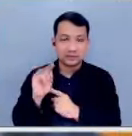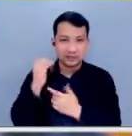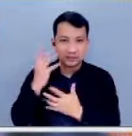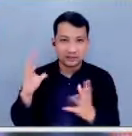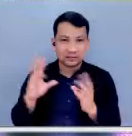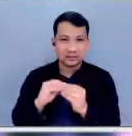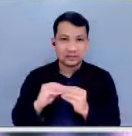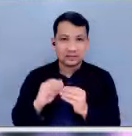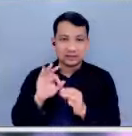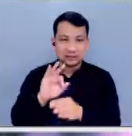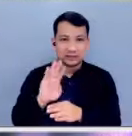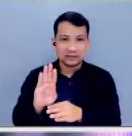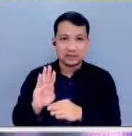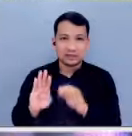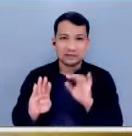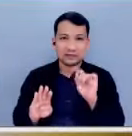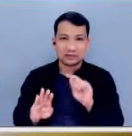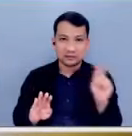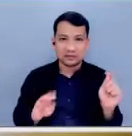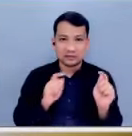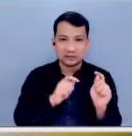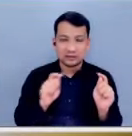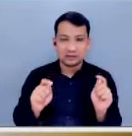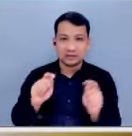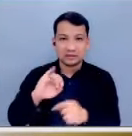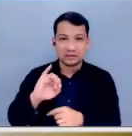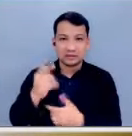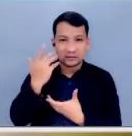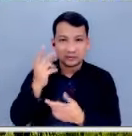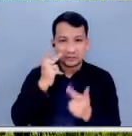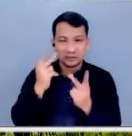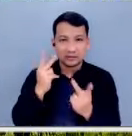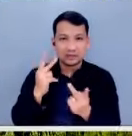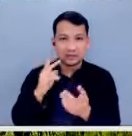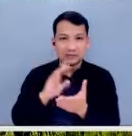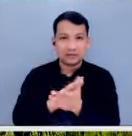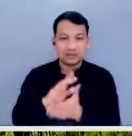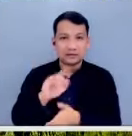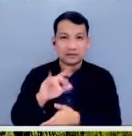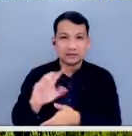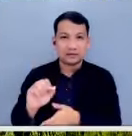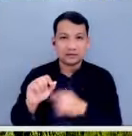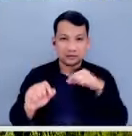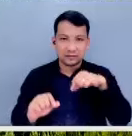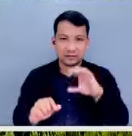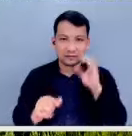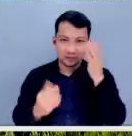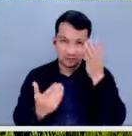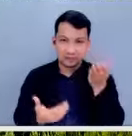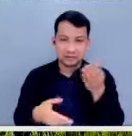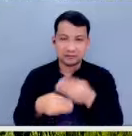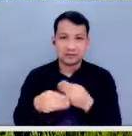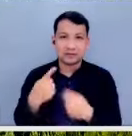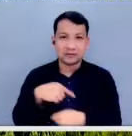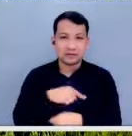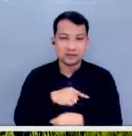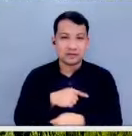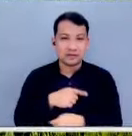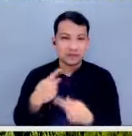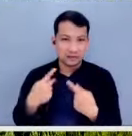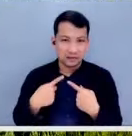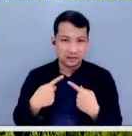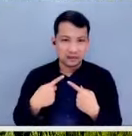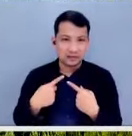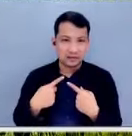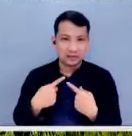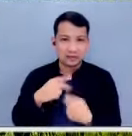Facebook, Instagram, and TikTok. You can also visit our store in Tomas Morato, Quezon City. Uh-huh. And I also have a 3D